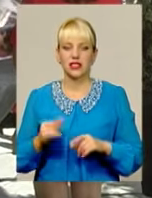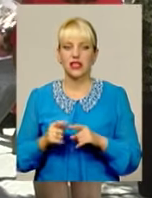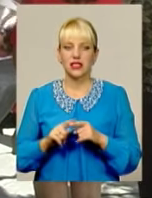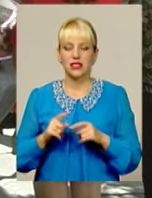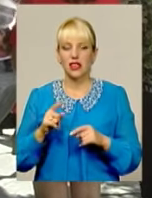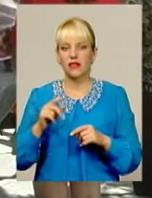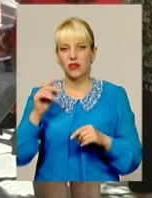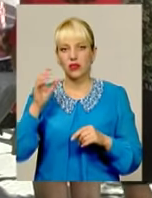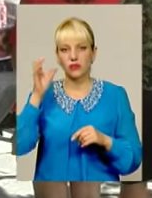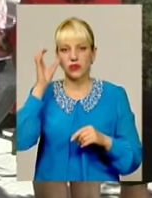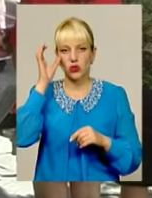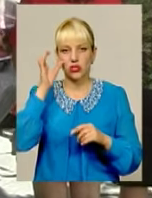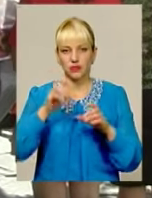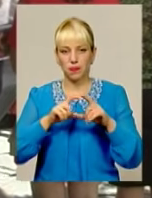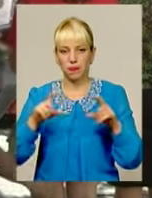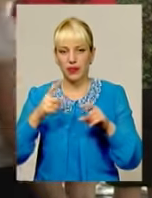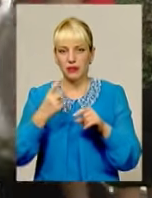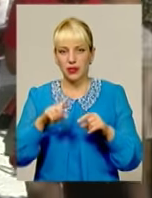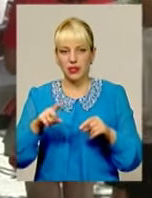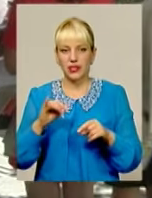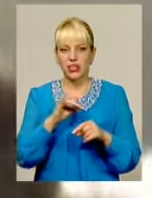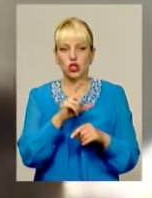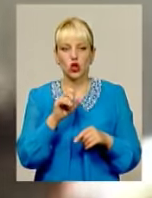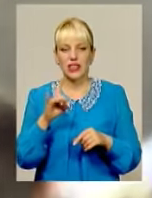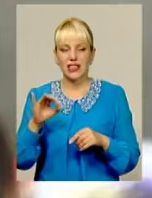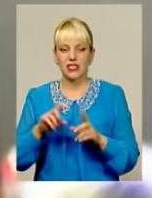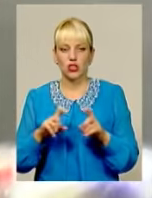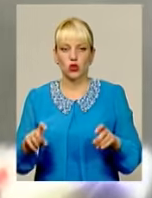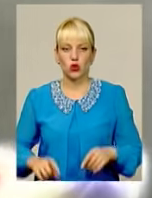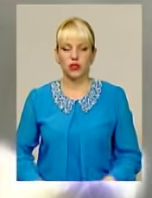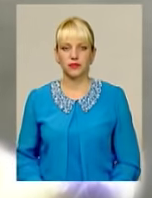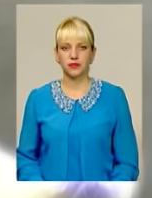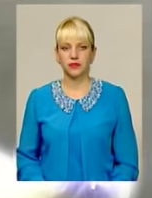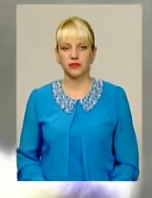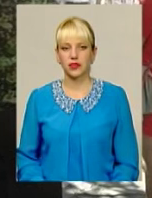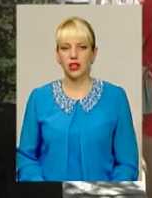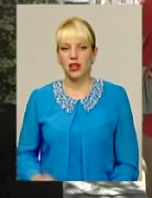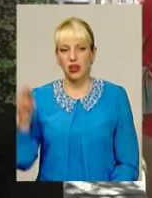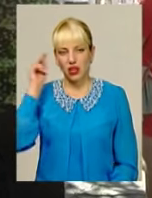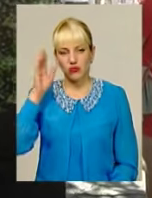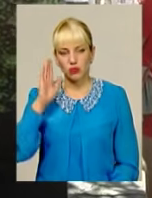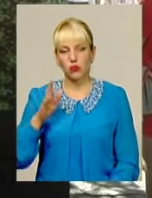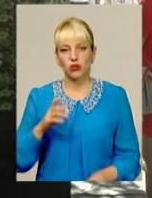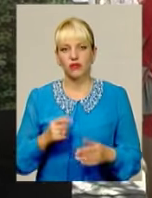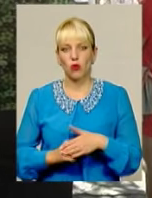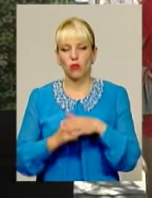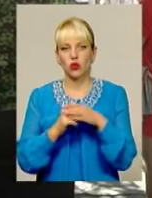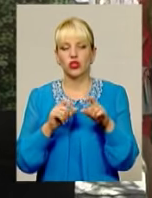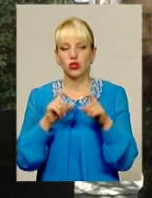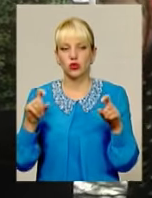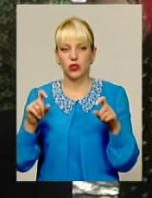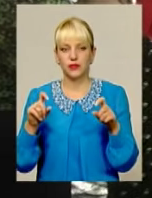заклад першого ступеня, і Застовецька загальноосвітня школа другого ступеня. Навчатися буде в опорної школі